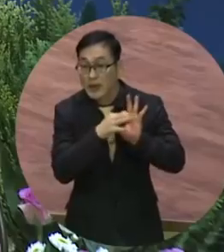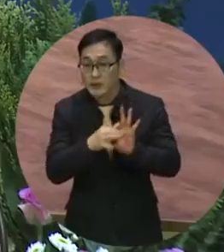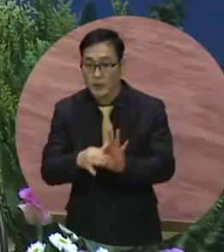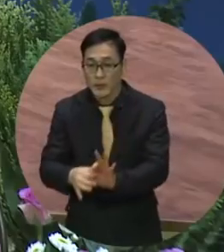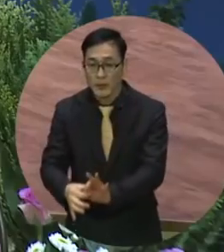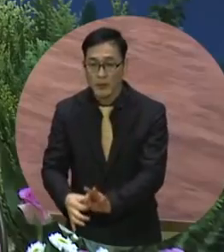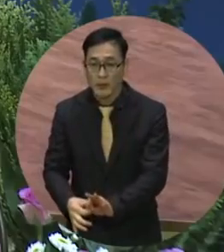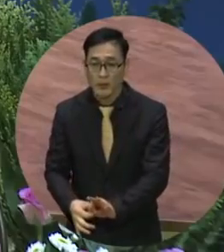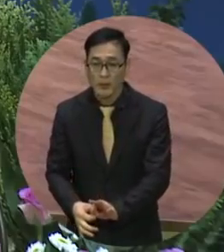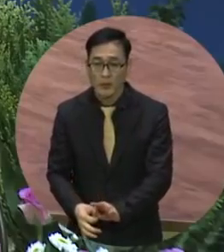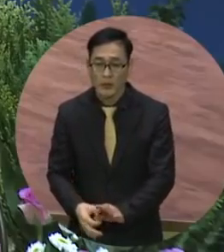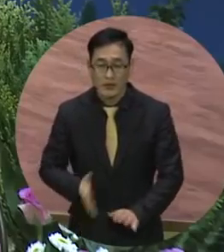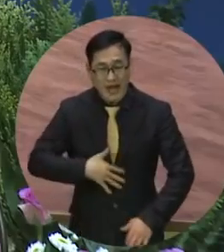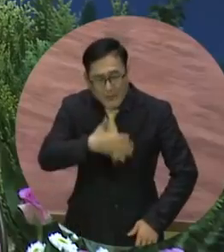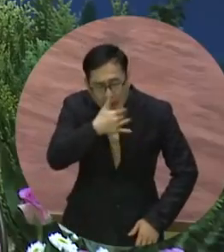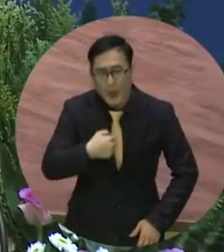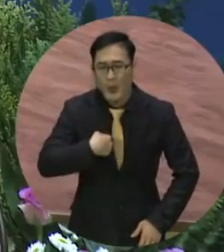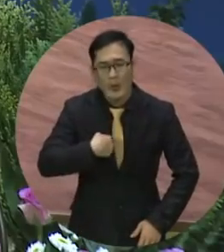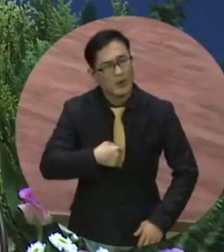나는 바보라 했어.